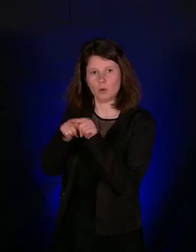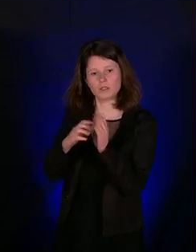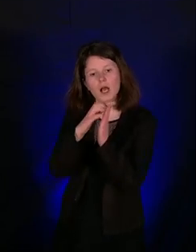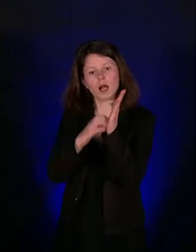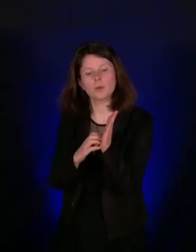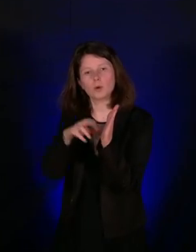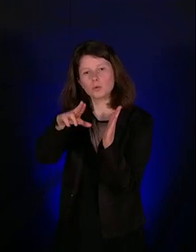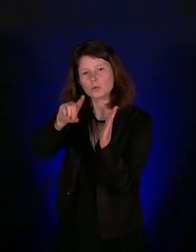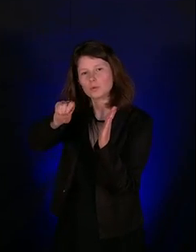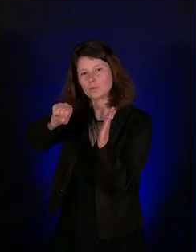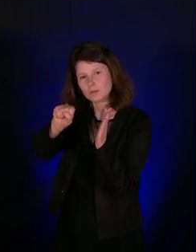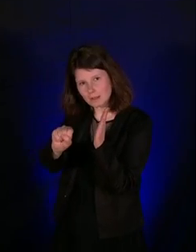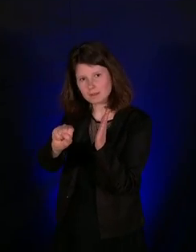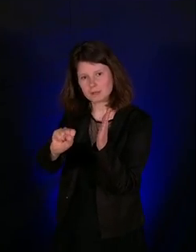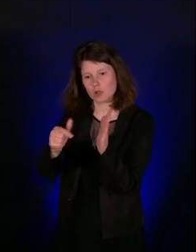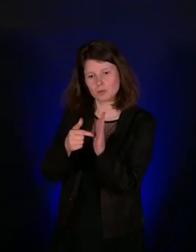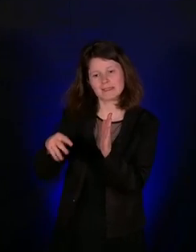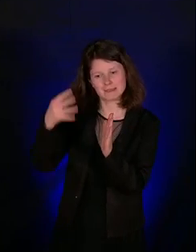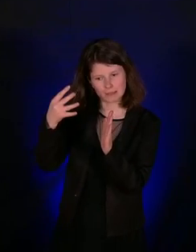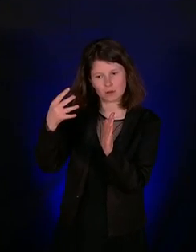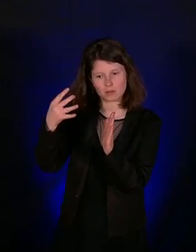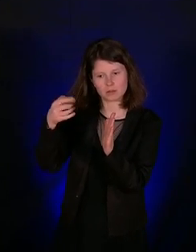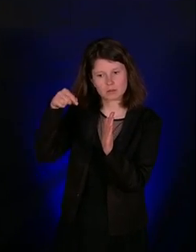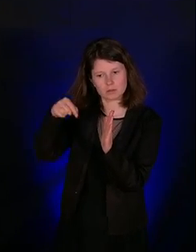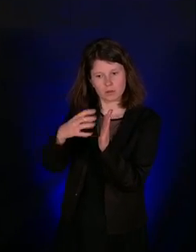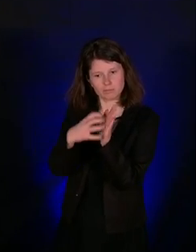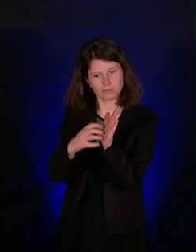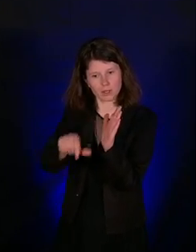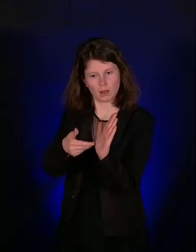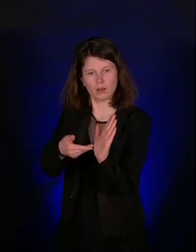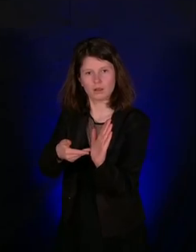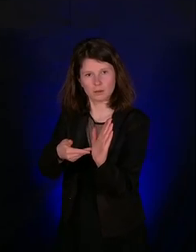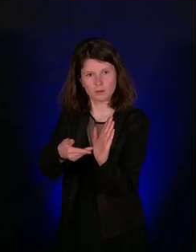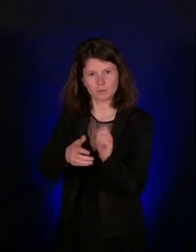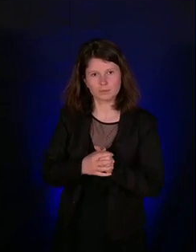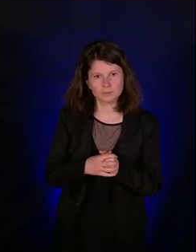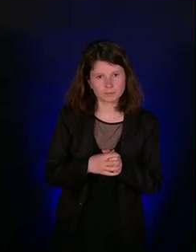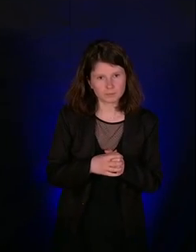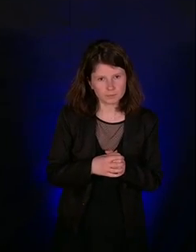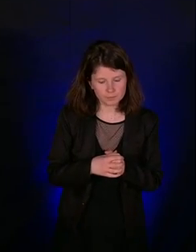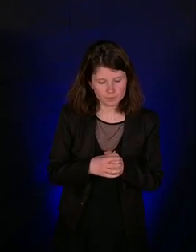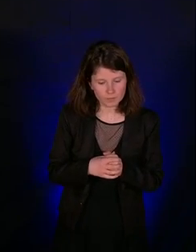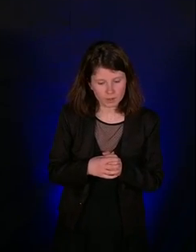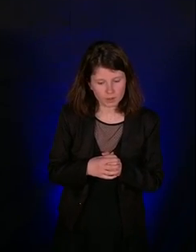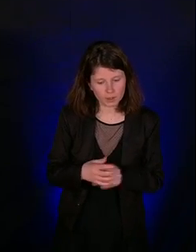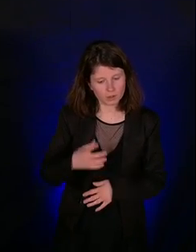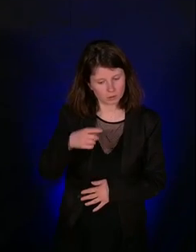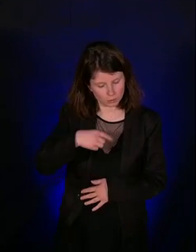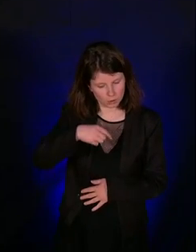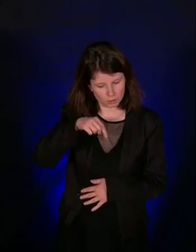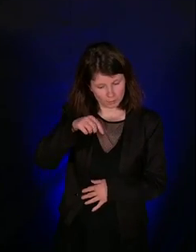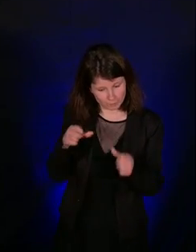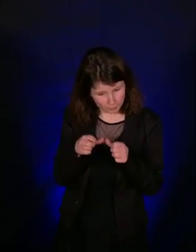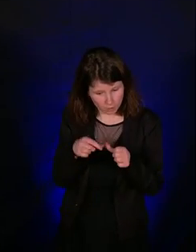ministère du Travail dans les années 2014 il s'agit de leur faire traduire dans les actes la reconnaissance par la France en